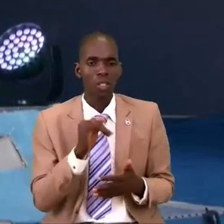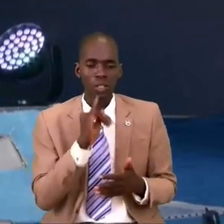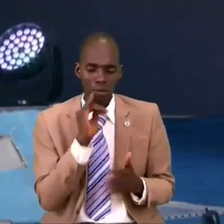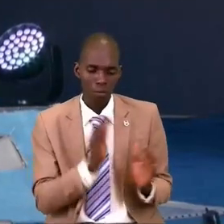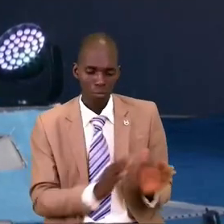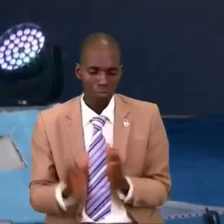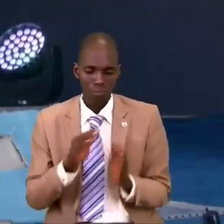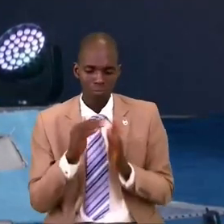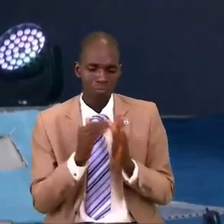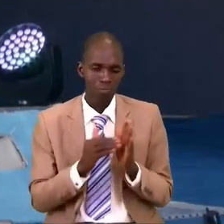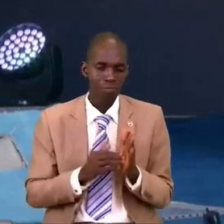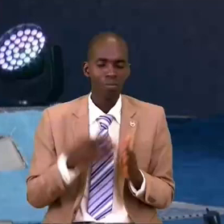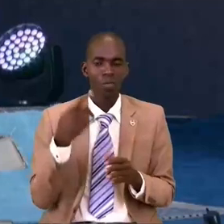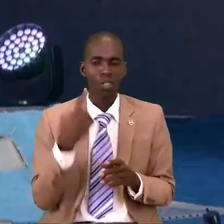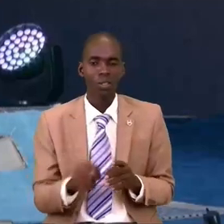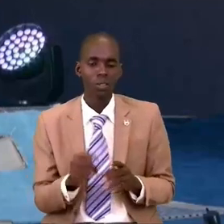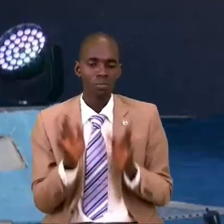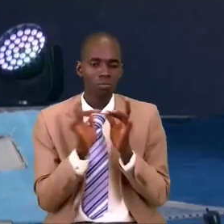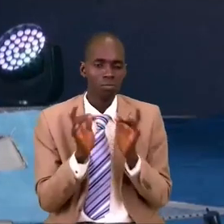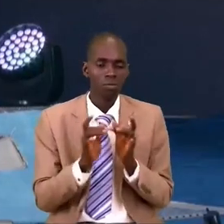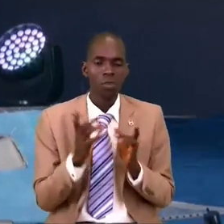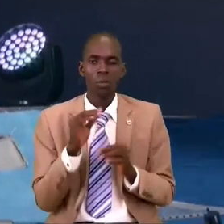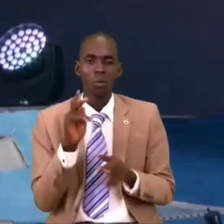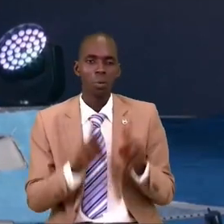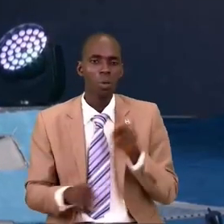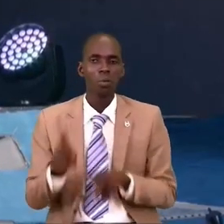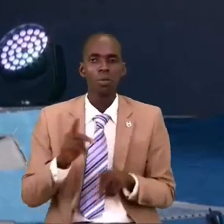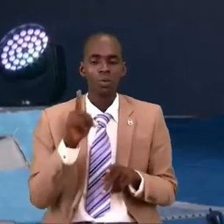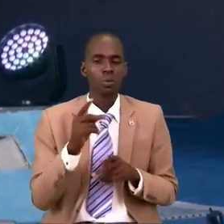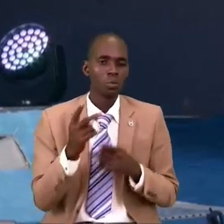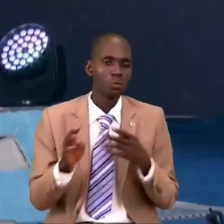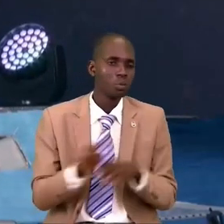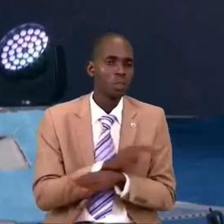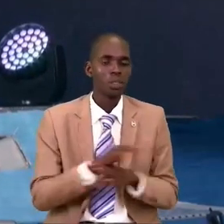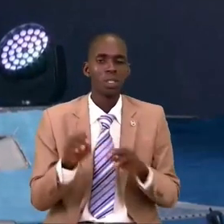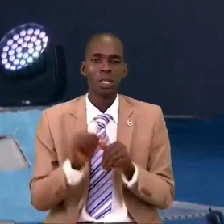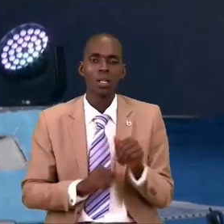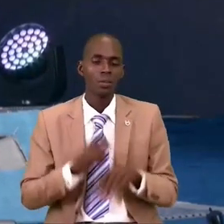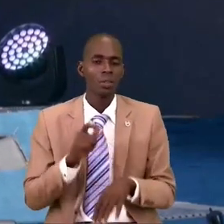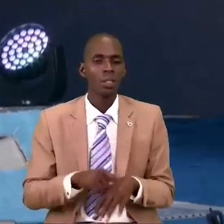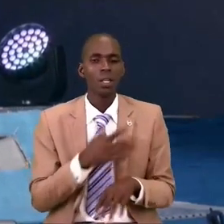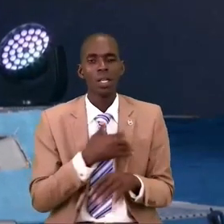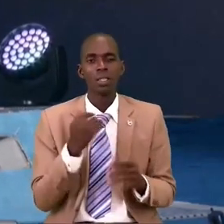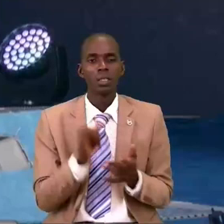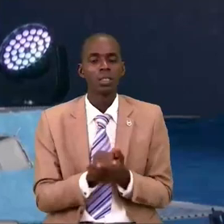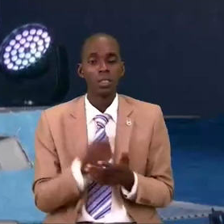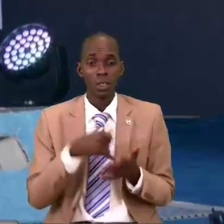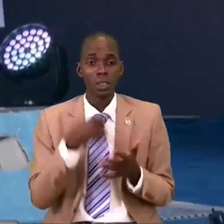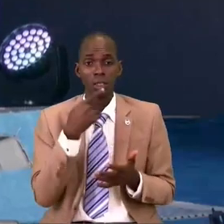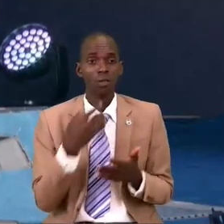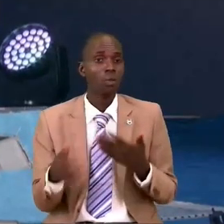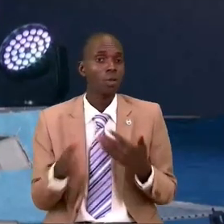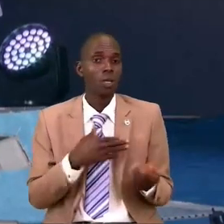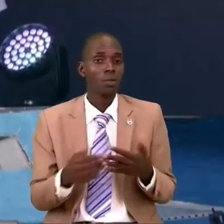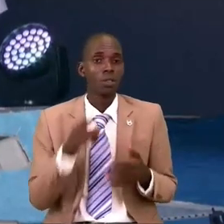moment. Aidez. Tout ce qu'il fait, lui, ce qu'il fait selon la parole de Dieu, ce qu'il